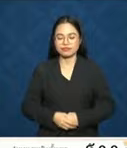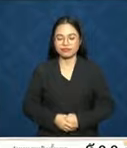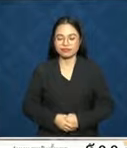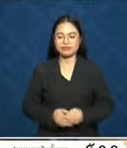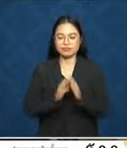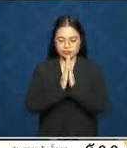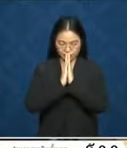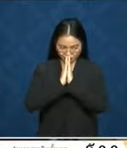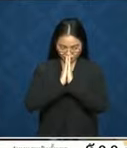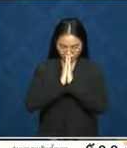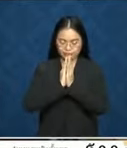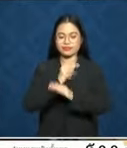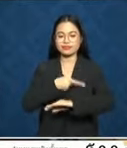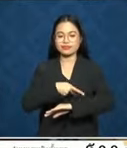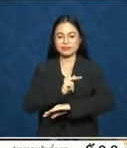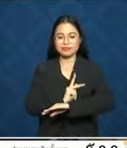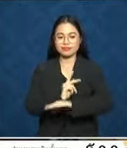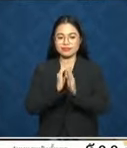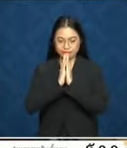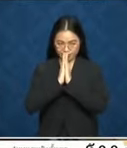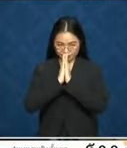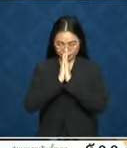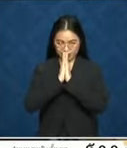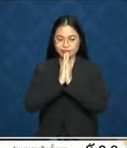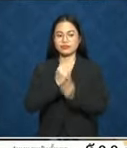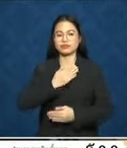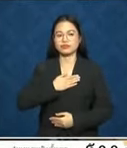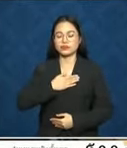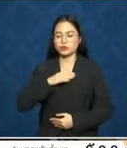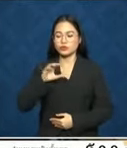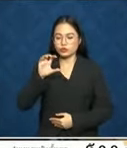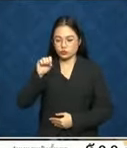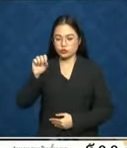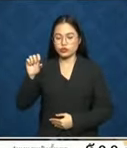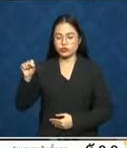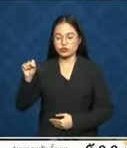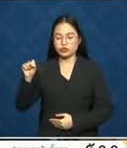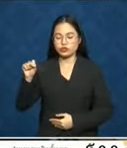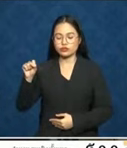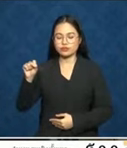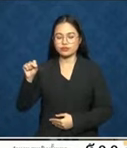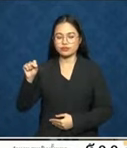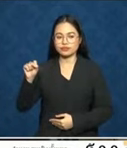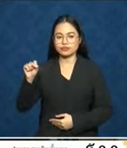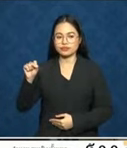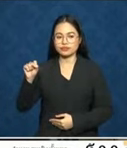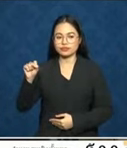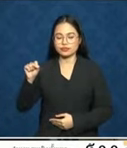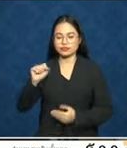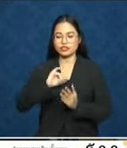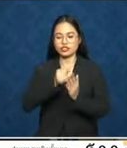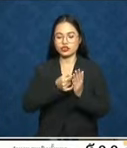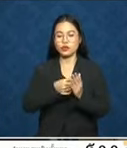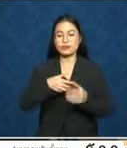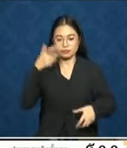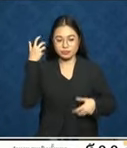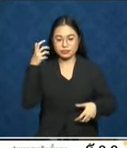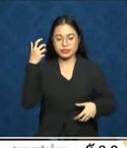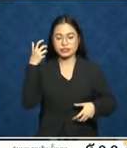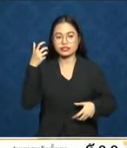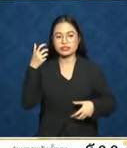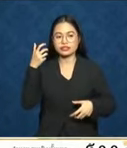านประธานสภาที่เคารพกับผมนายวรวงศ์วรปัญญาสมาชิกสภาผู้แทนราษฎรจังหวัดลพบุรีเขตที่